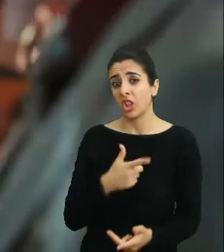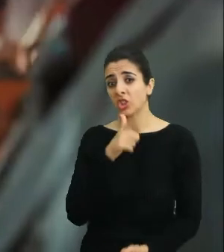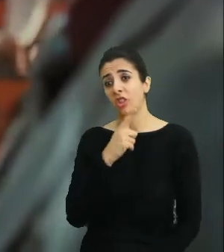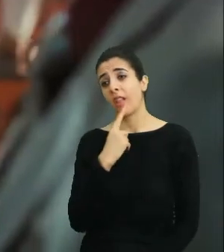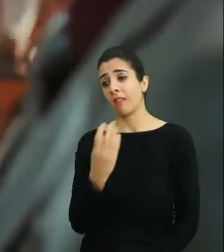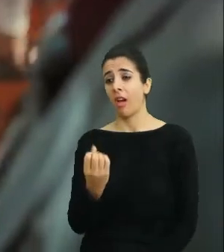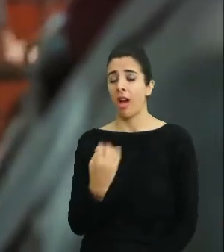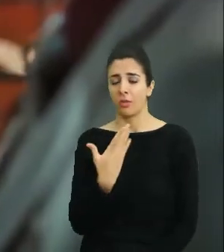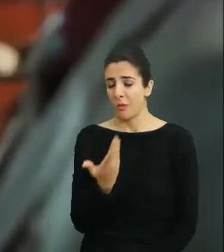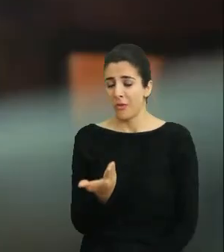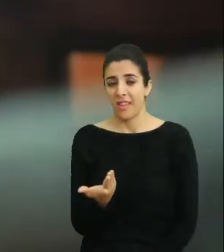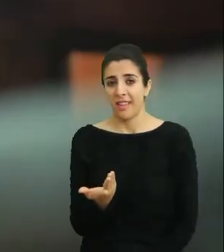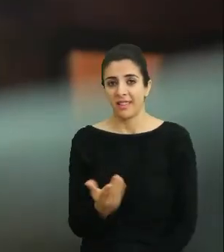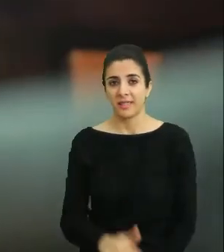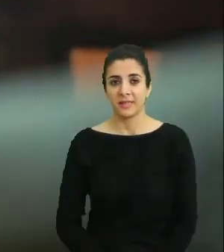şiirimize imreniyor.